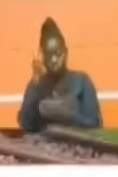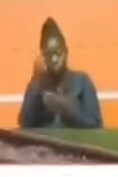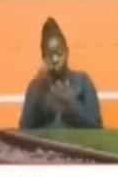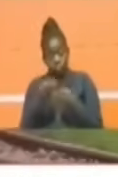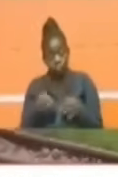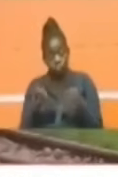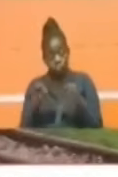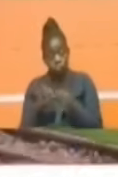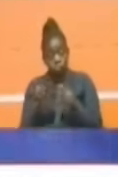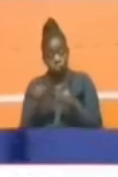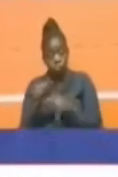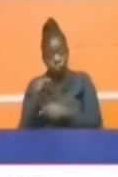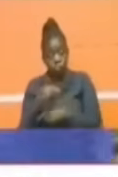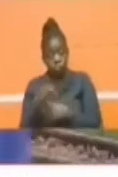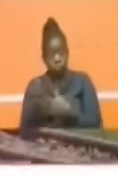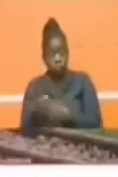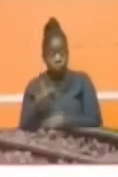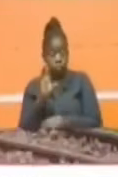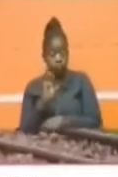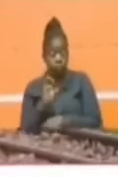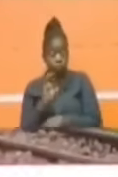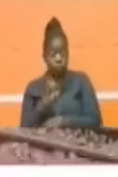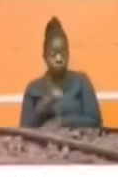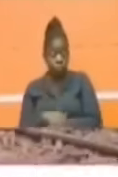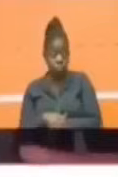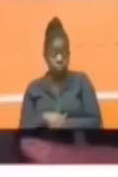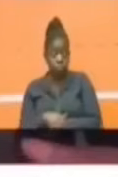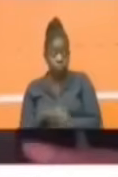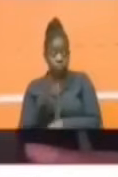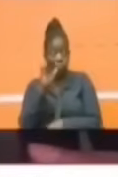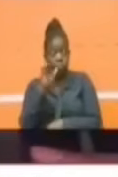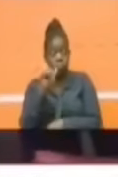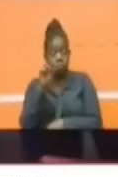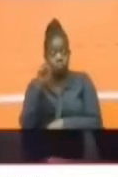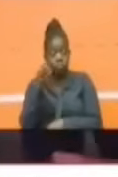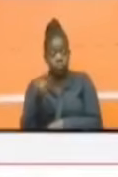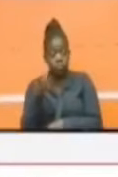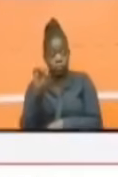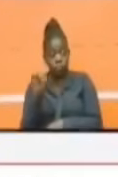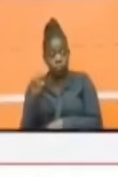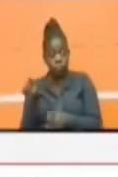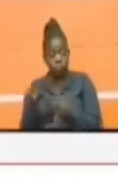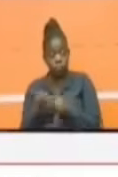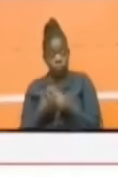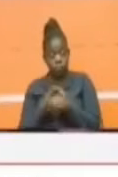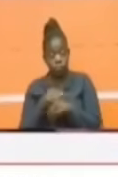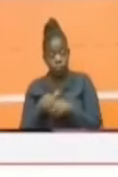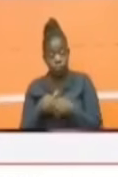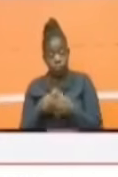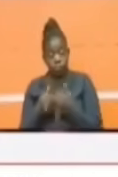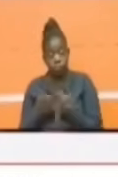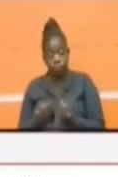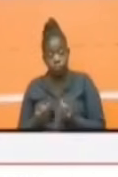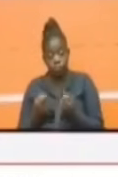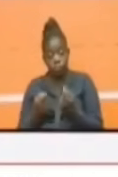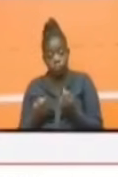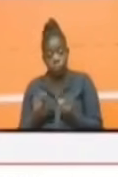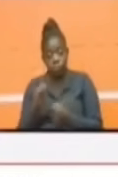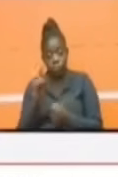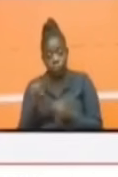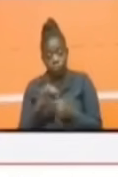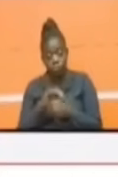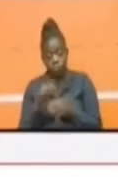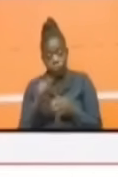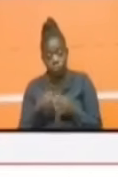nteeseganya ne kampuni y'ebutuluuki eyitibwa Yapi Makenze. Naffe tujja kukola ki? Tujja kutambula kati sooka tudabirize